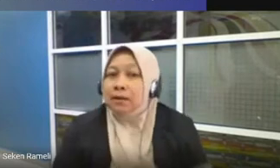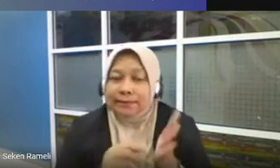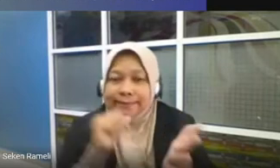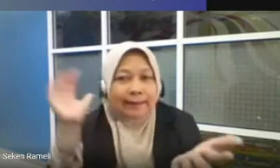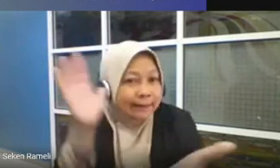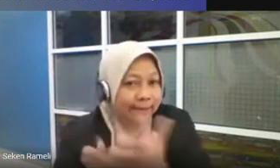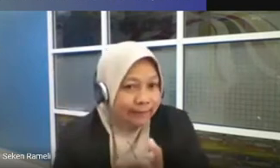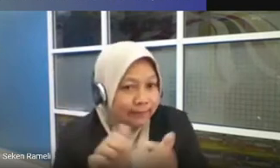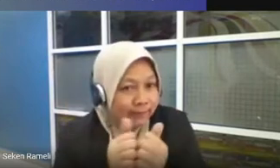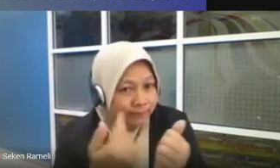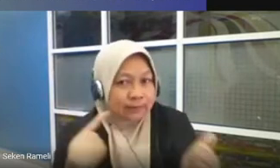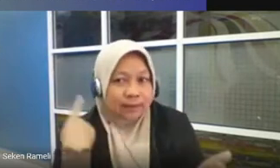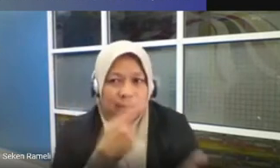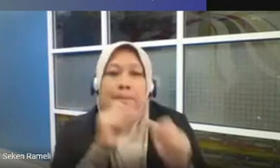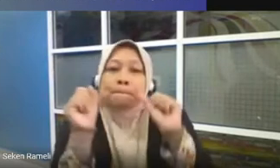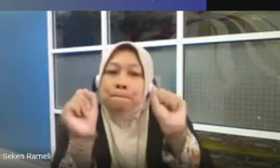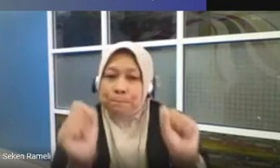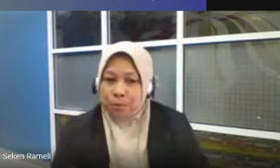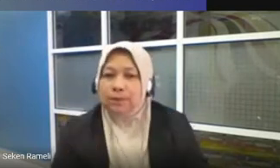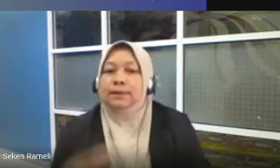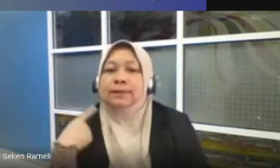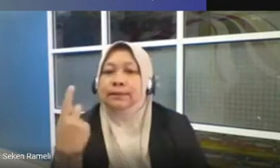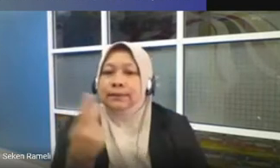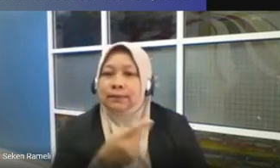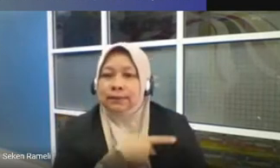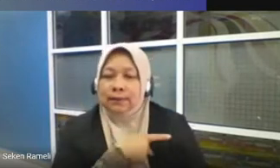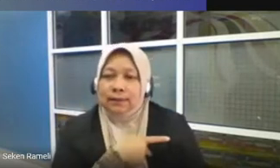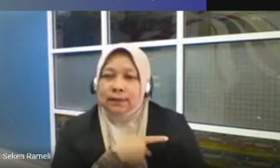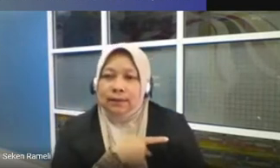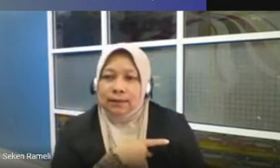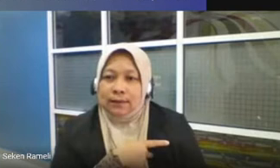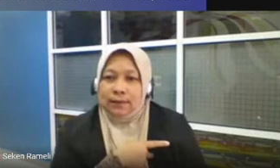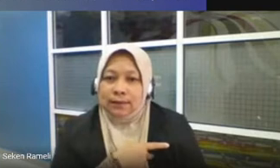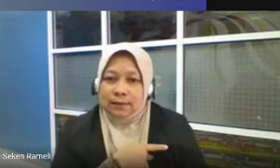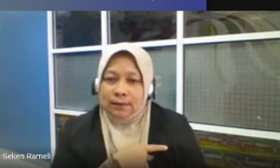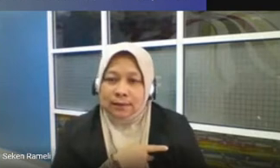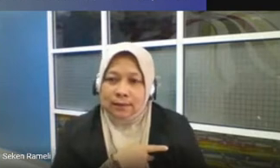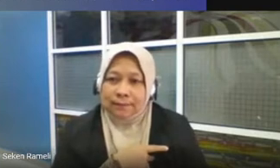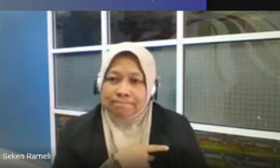dengan kita jadi kita bolehlah untuk menunjukkan bahawa kita ni